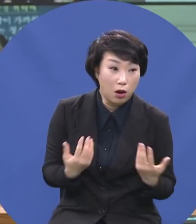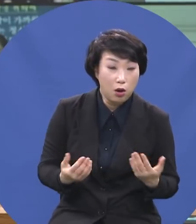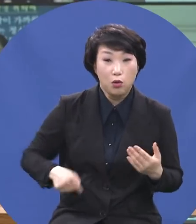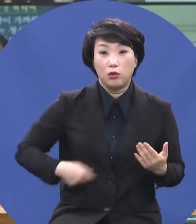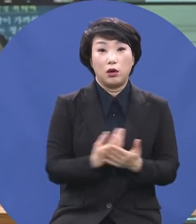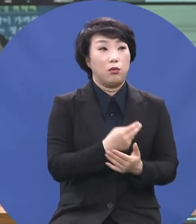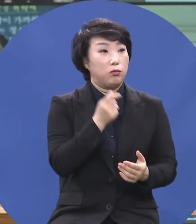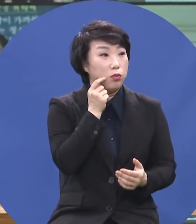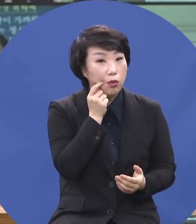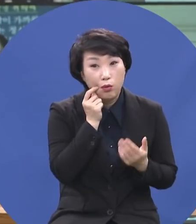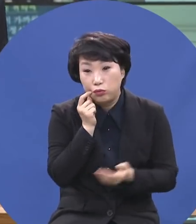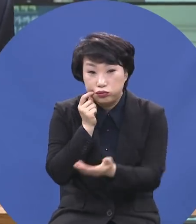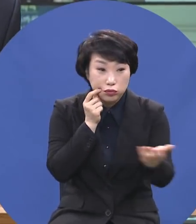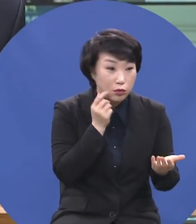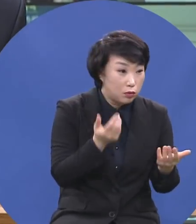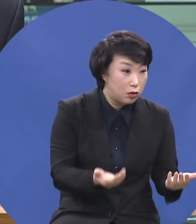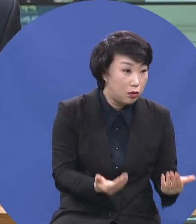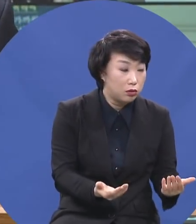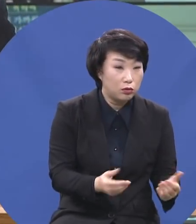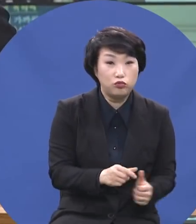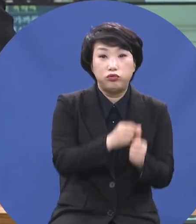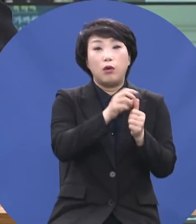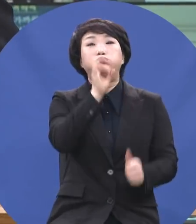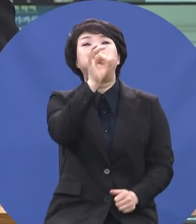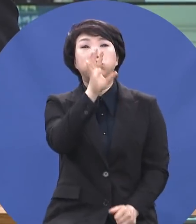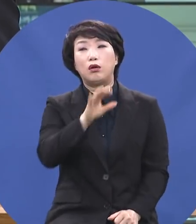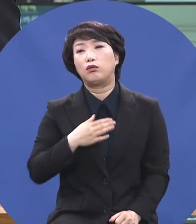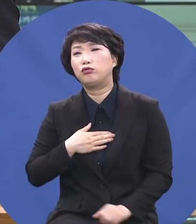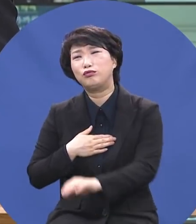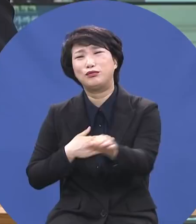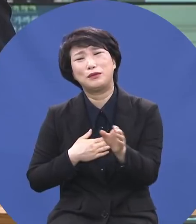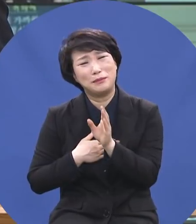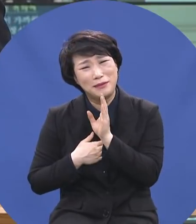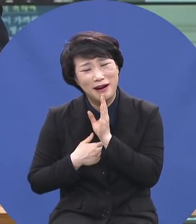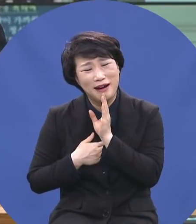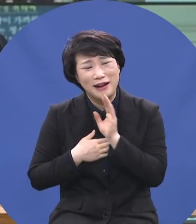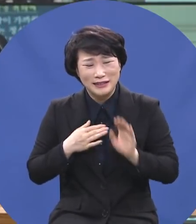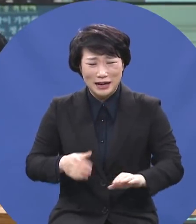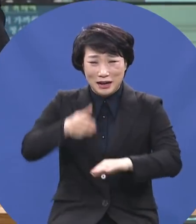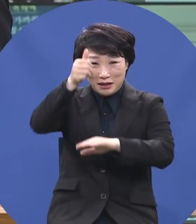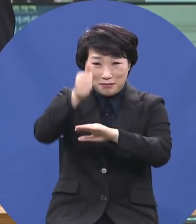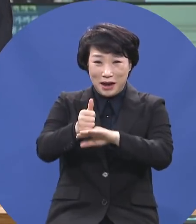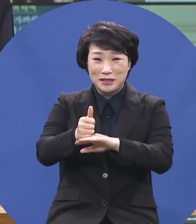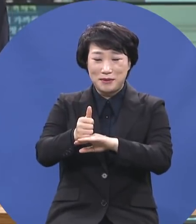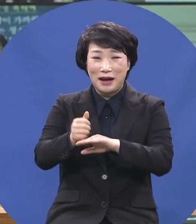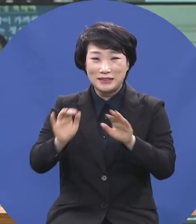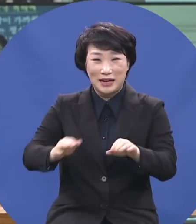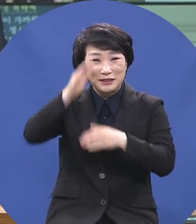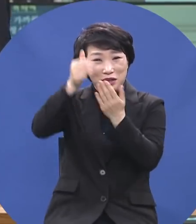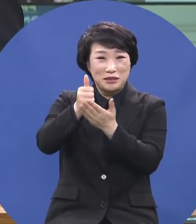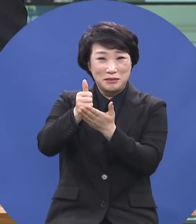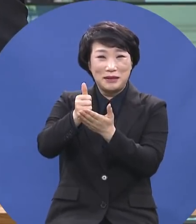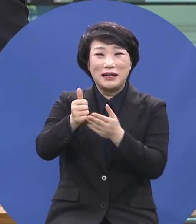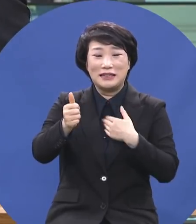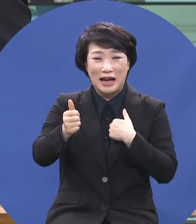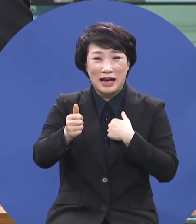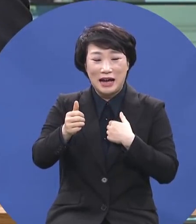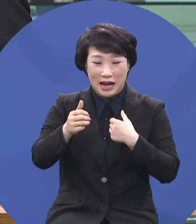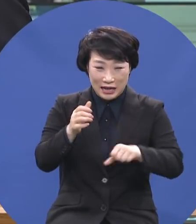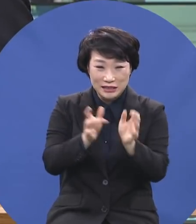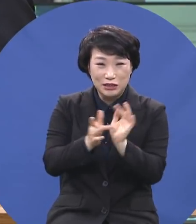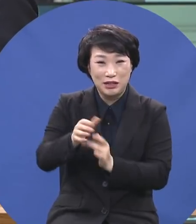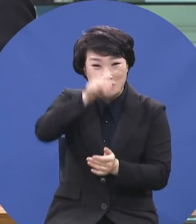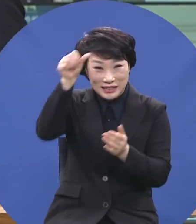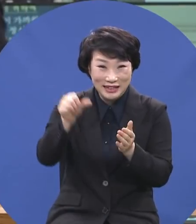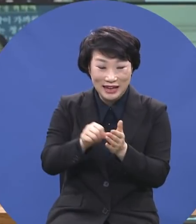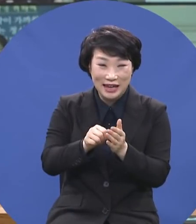수가 없으니 우리는 구원받을 수가 없다 이 말이고, 우리는 참으로 마지막 주제인 성령께서 내게 아들의